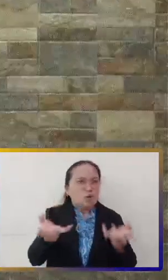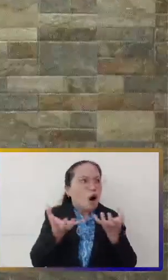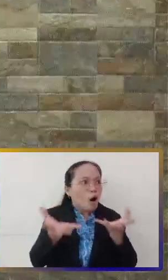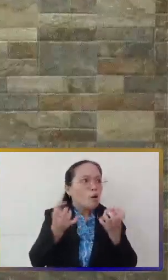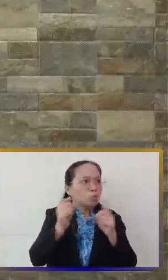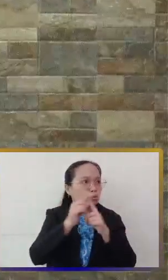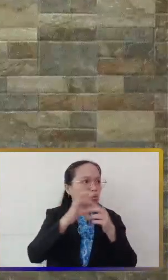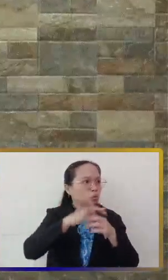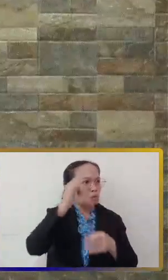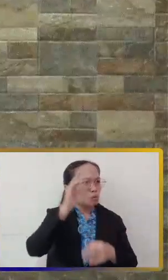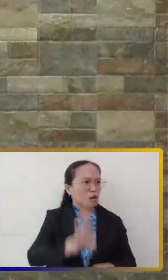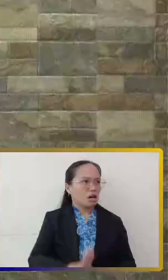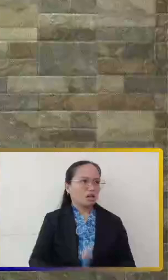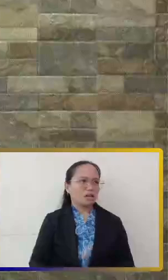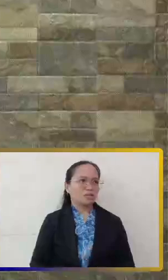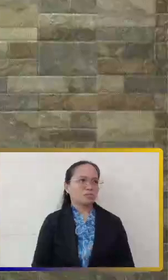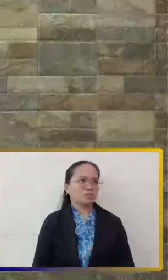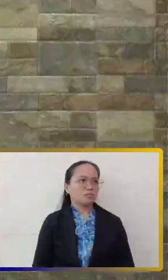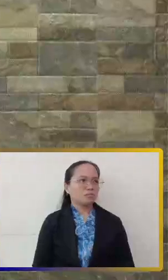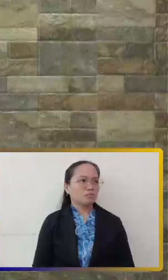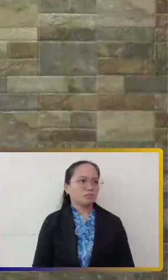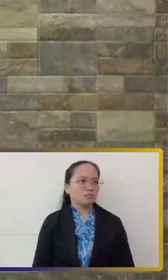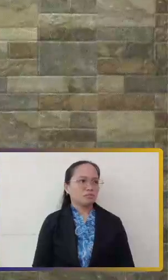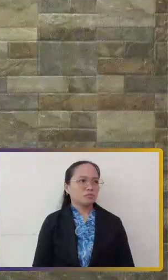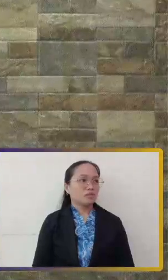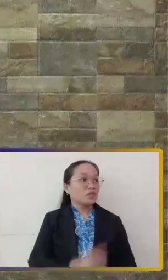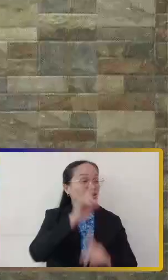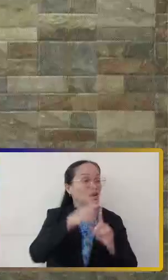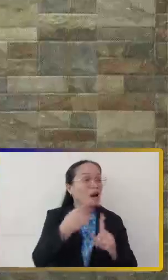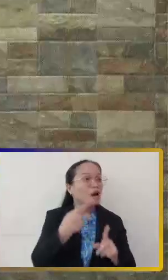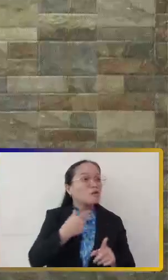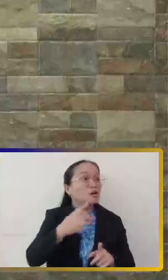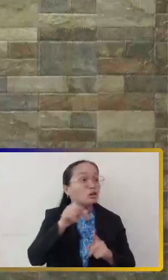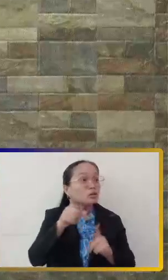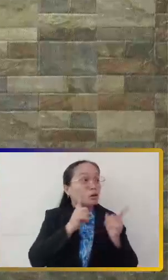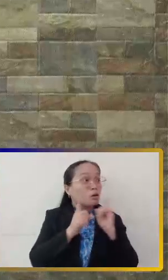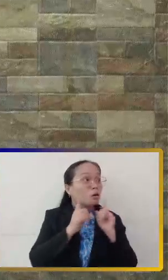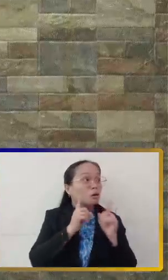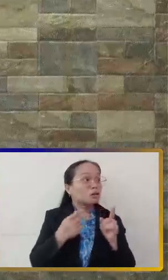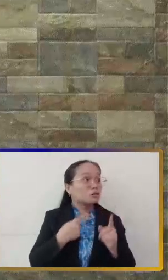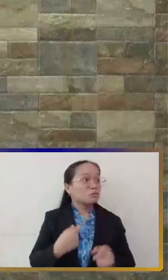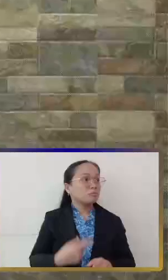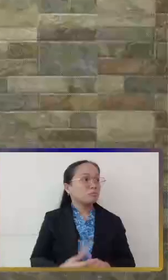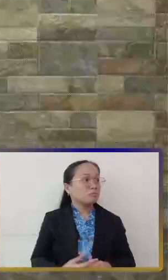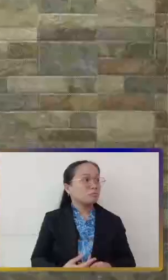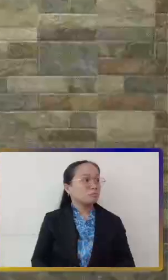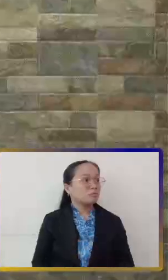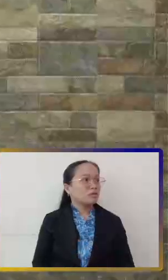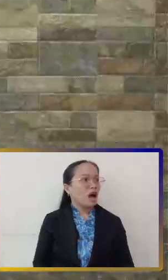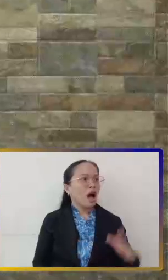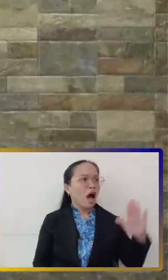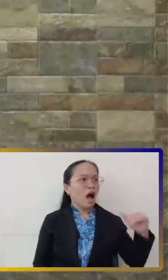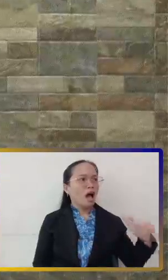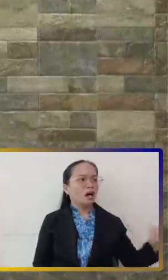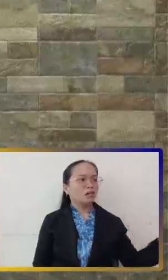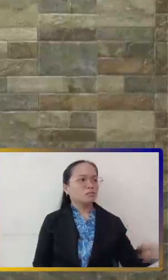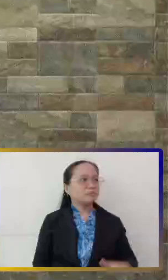sa pagkain, habang nagipag-usap ka, nandiyan yung pagkain, you know, lalatagan ka pa ng mga